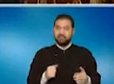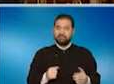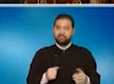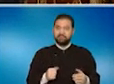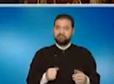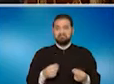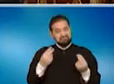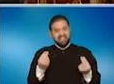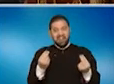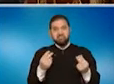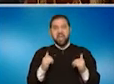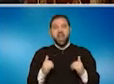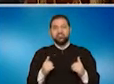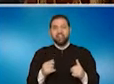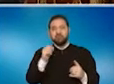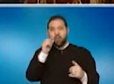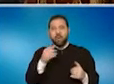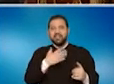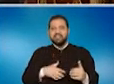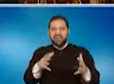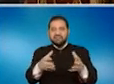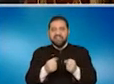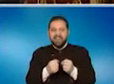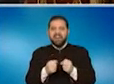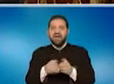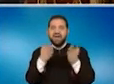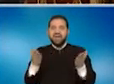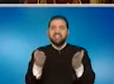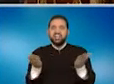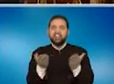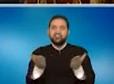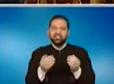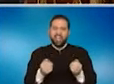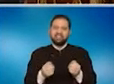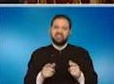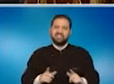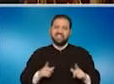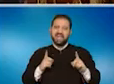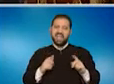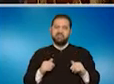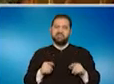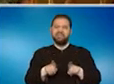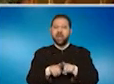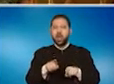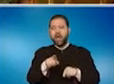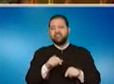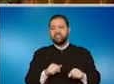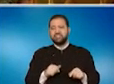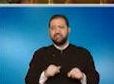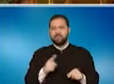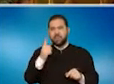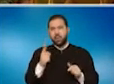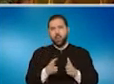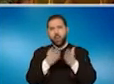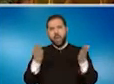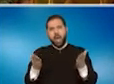ia cărți pentru a fi citite, pentru a se împrumuta partea bună din ele, măcar să trăim astfel de evenimente.